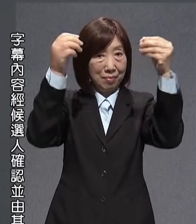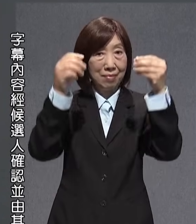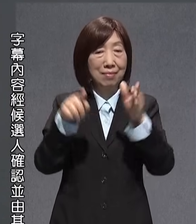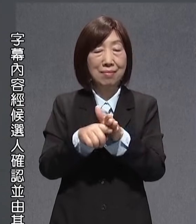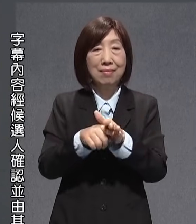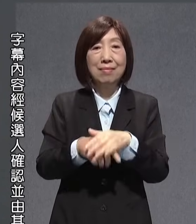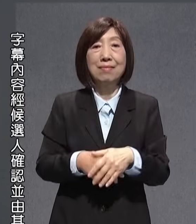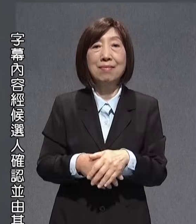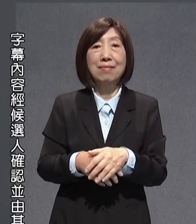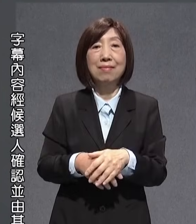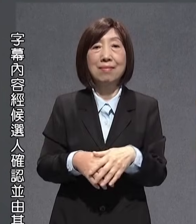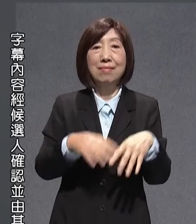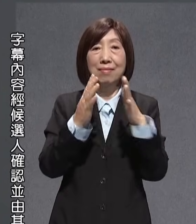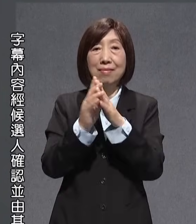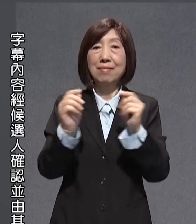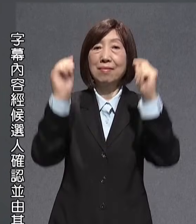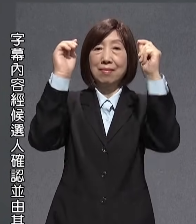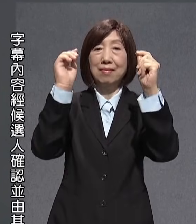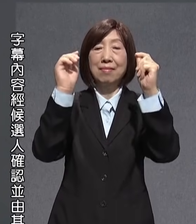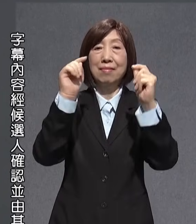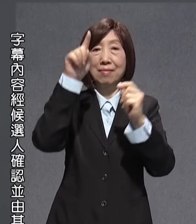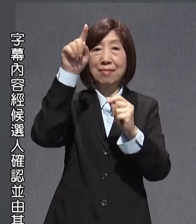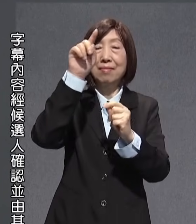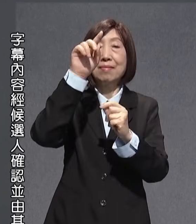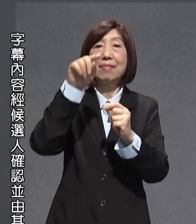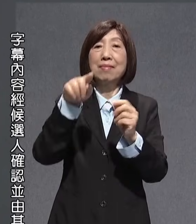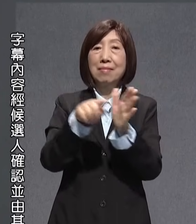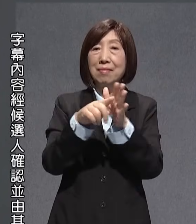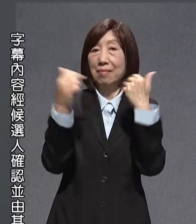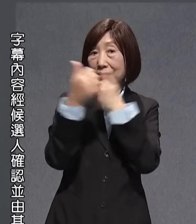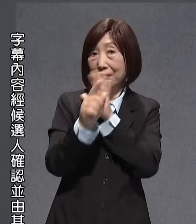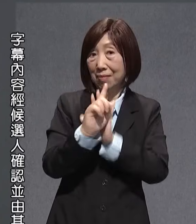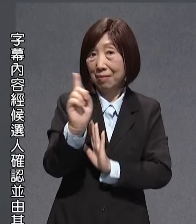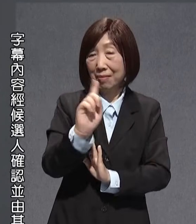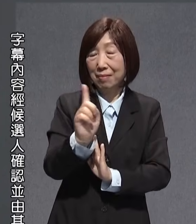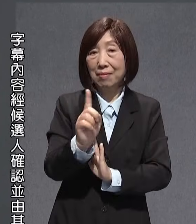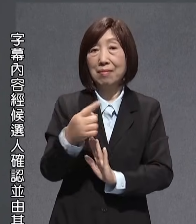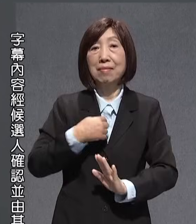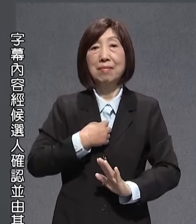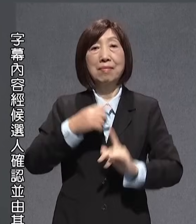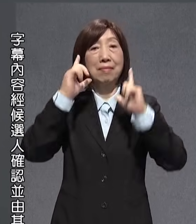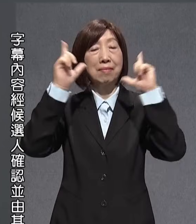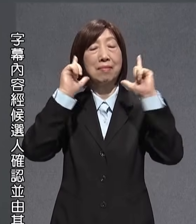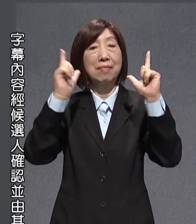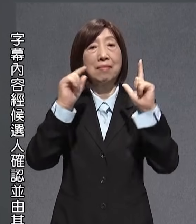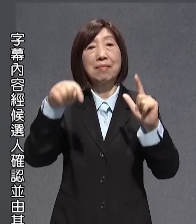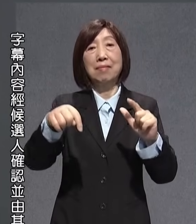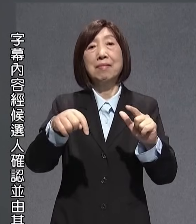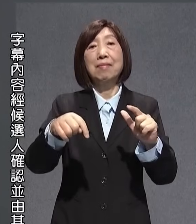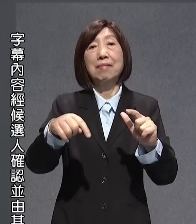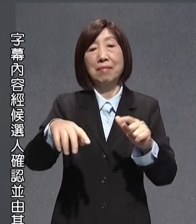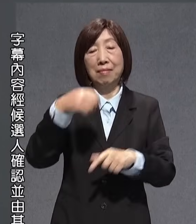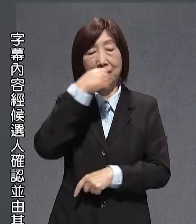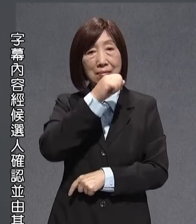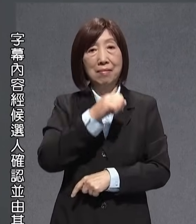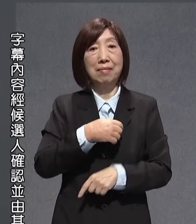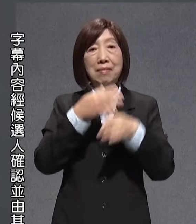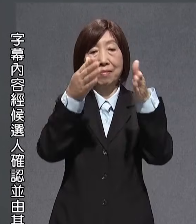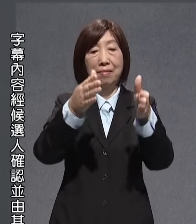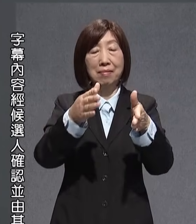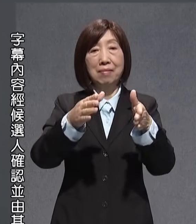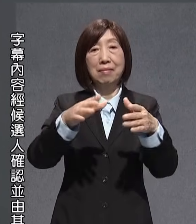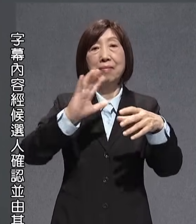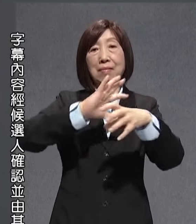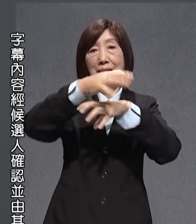来朝向天空的时候，就像是代表着站在印太第一岛链的台湾向国际宣